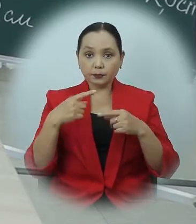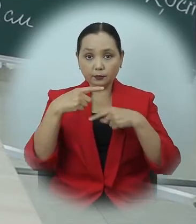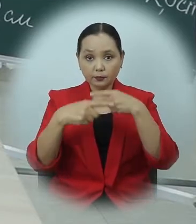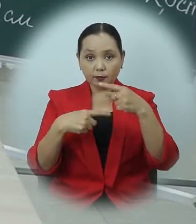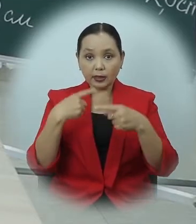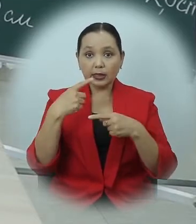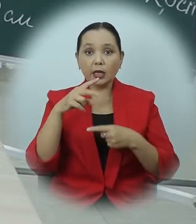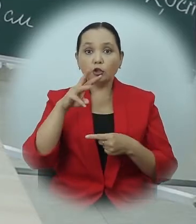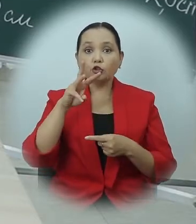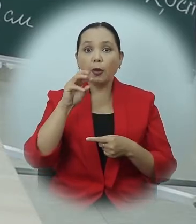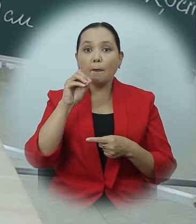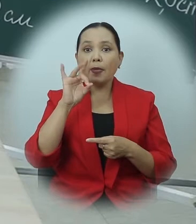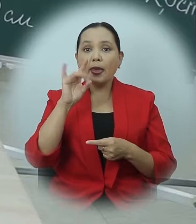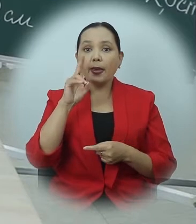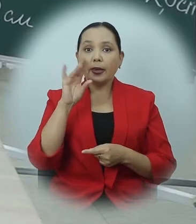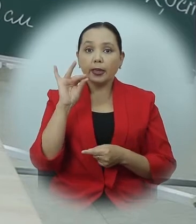следующие мерки.